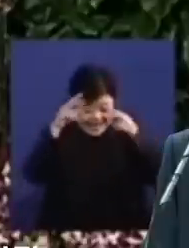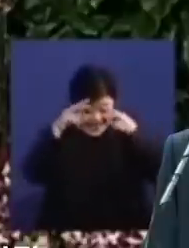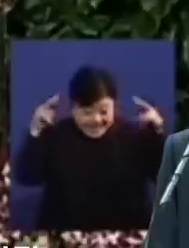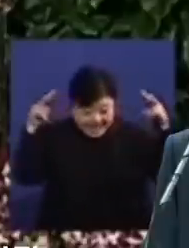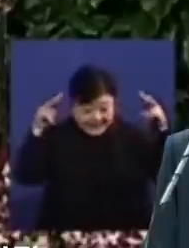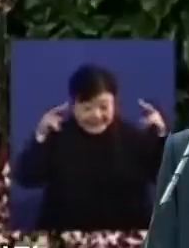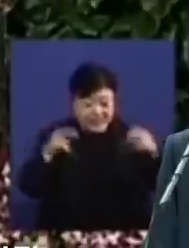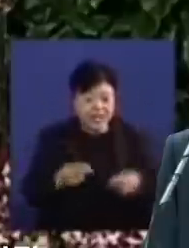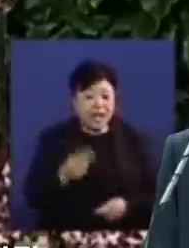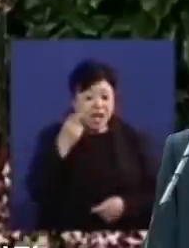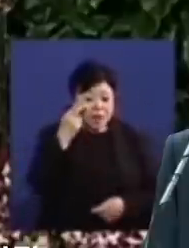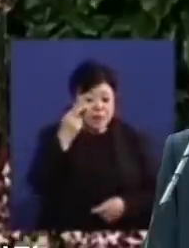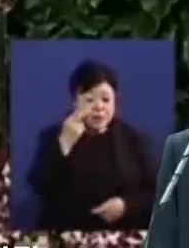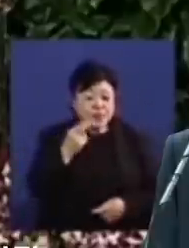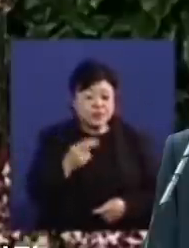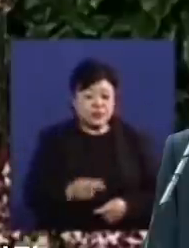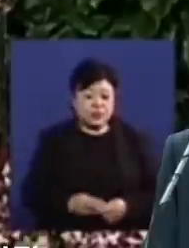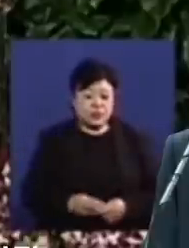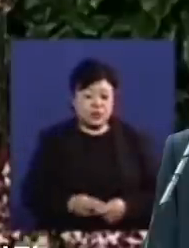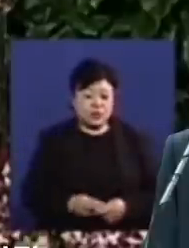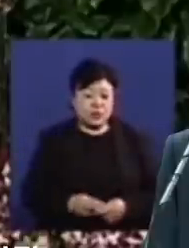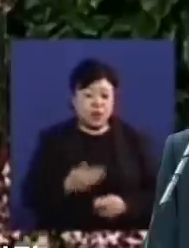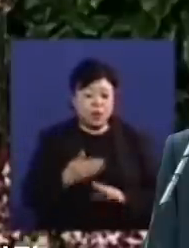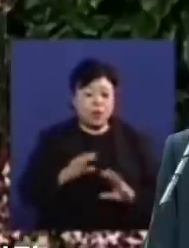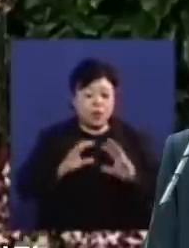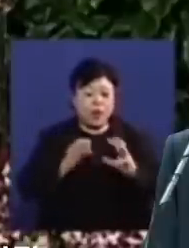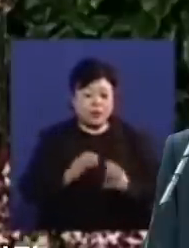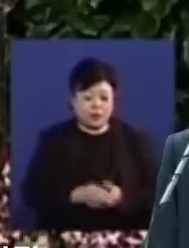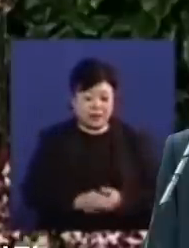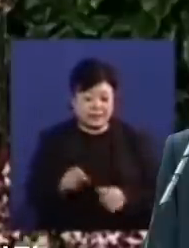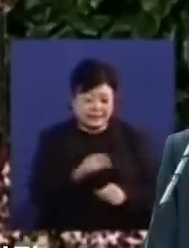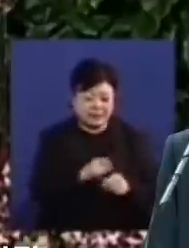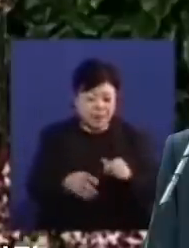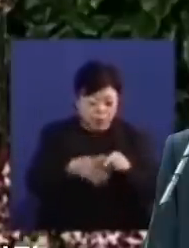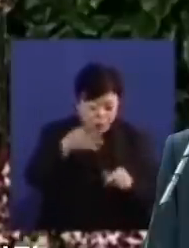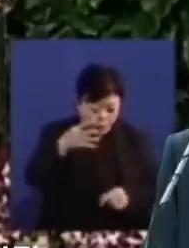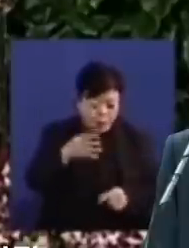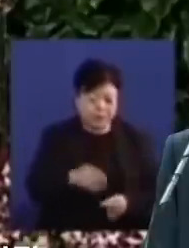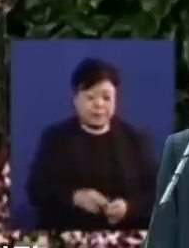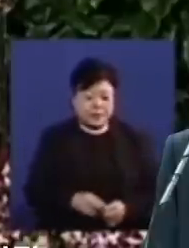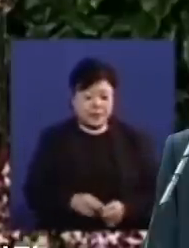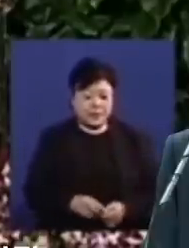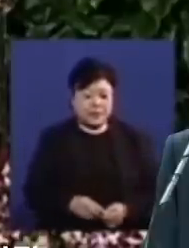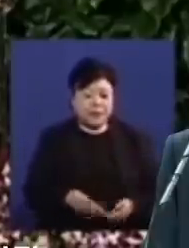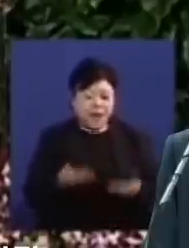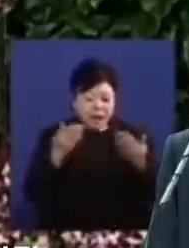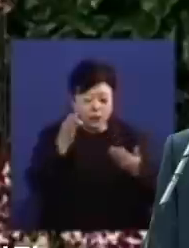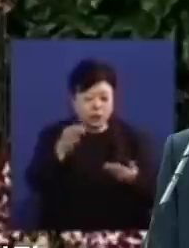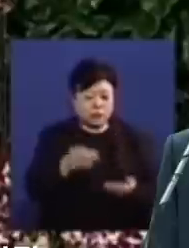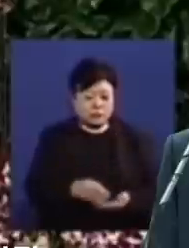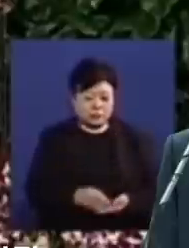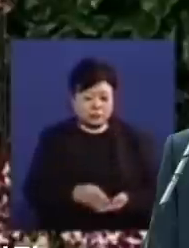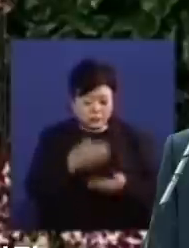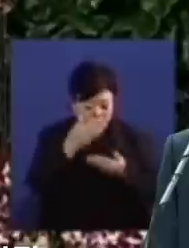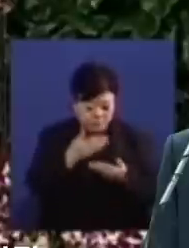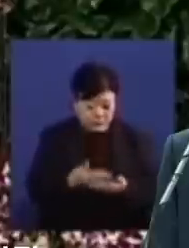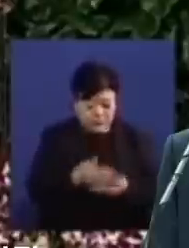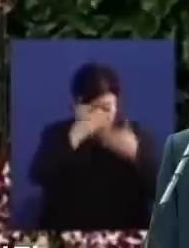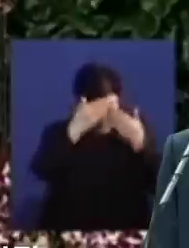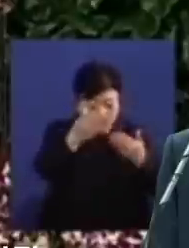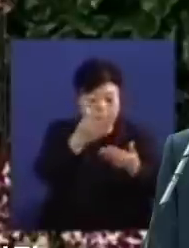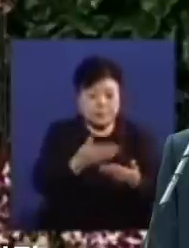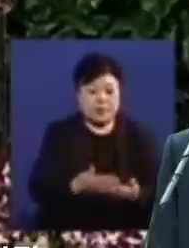미국 정부의 외교관 선발 과정인 특별 프로그램 펠로십 장학금 수혜자가 되었습니다. 이것은 미국